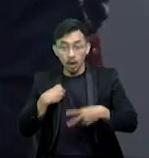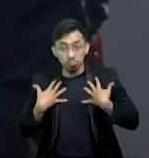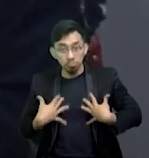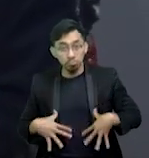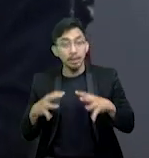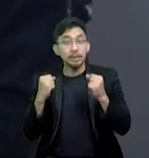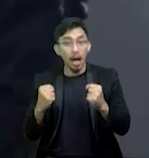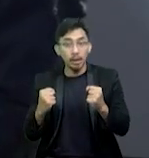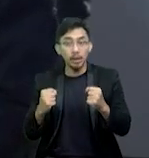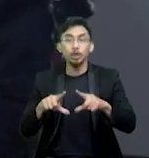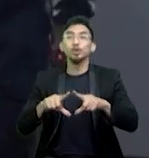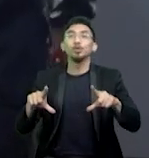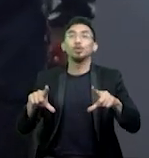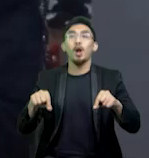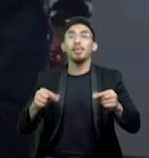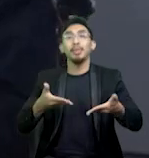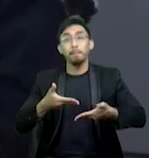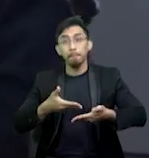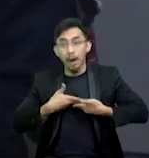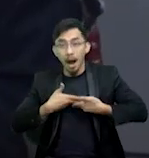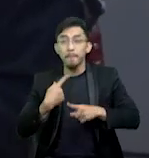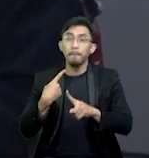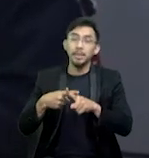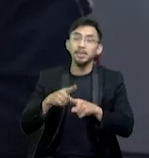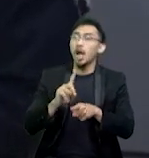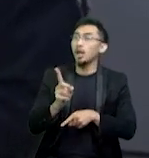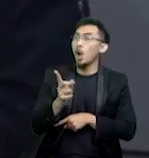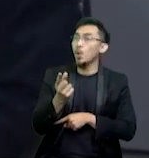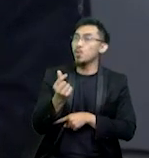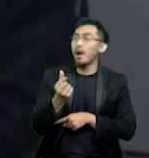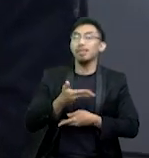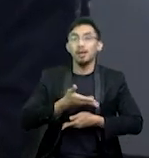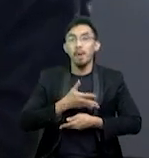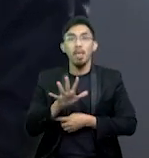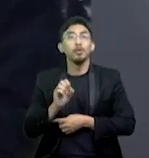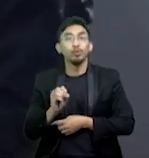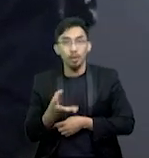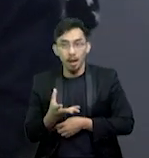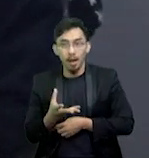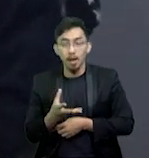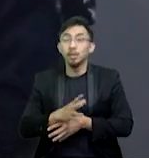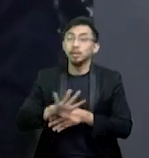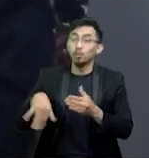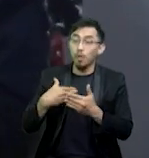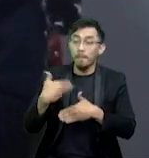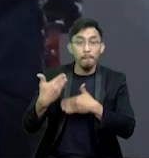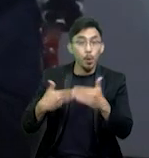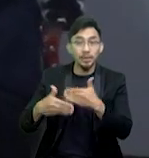sebesar 52 juta rupiah road gimana semua proses pemberangkatan dan kelengkapan berkas